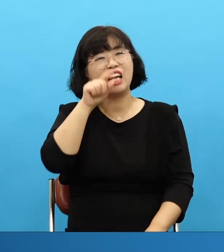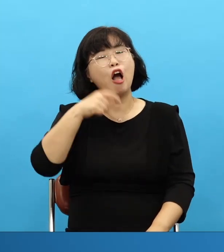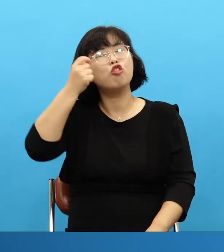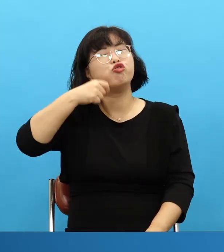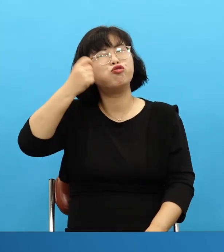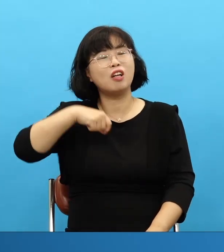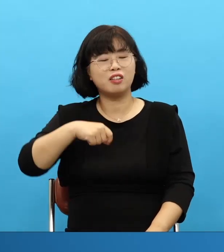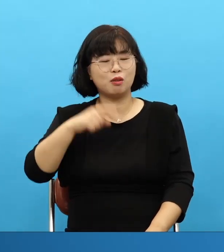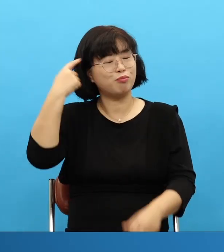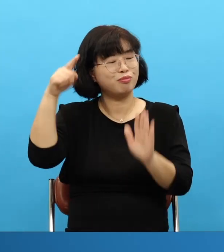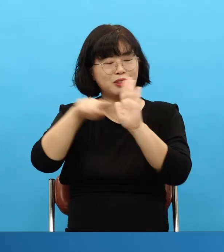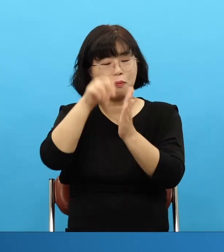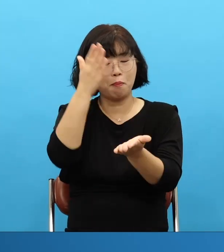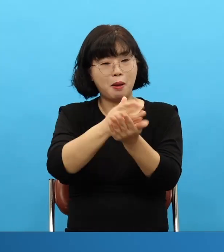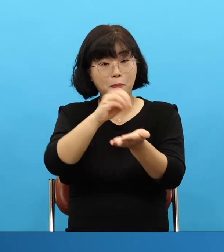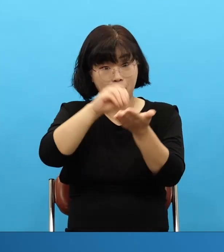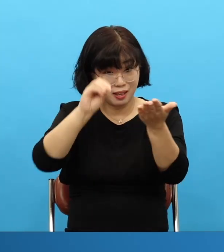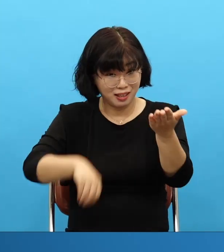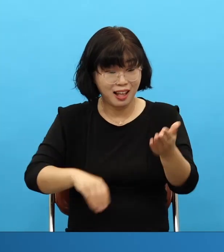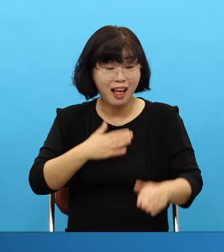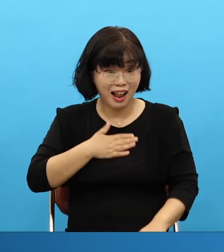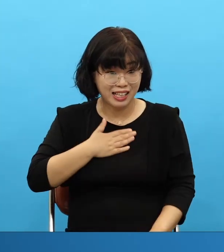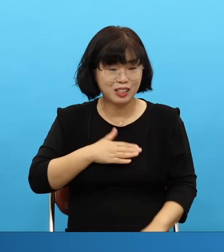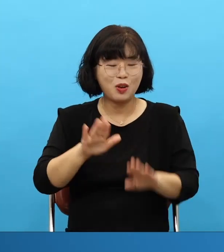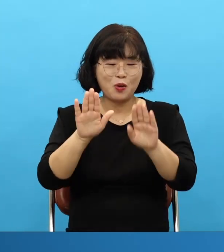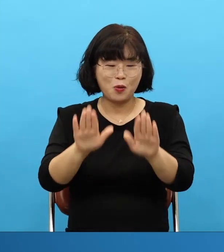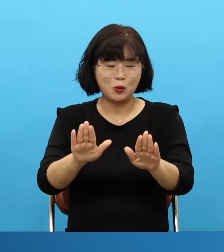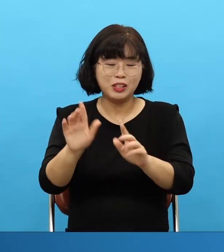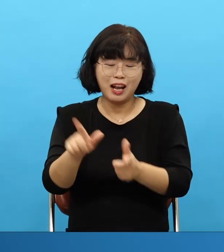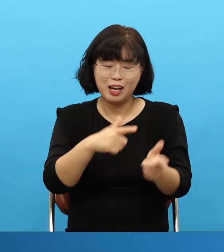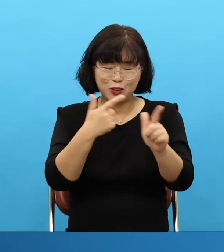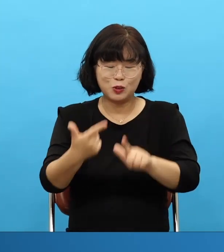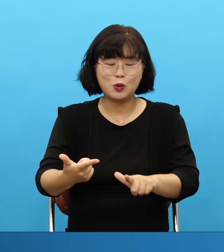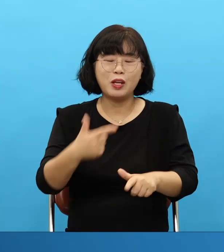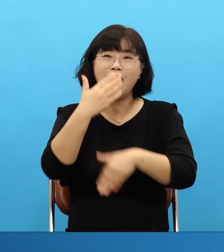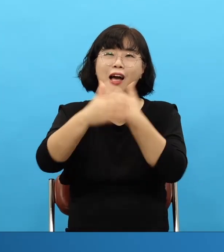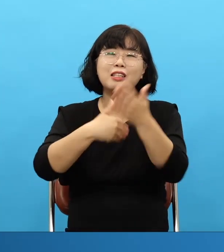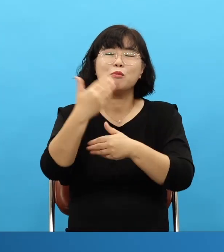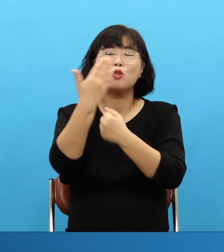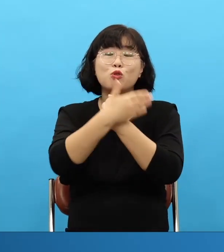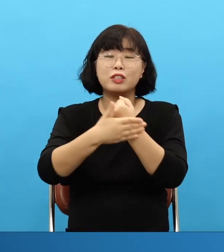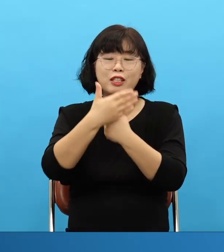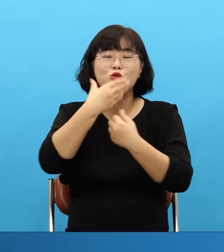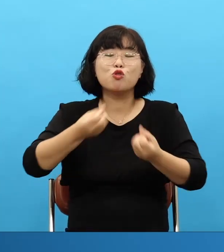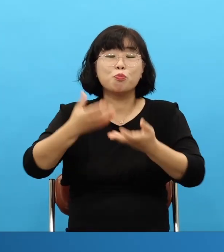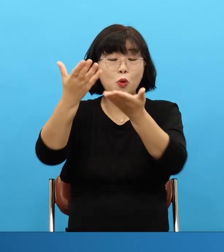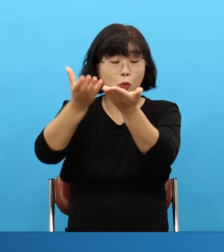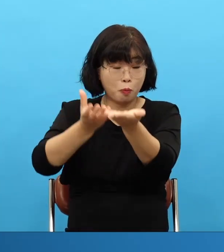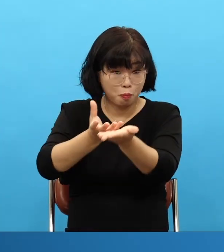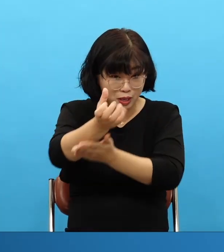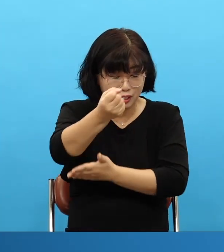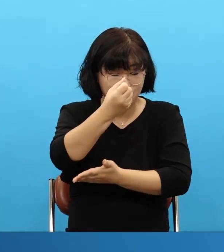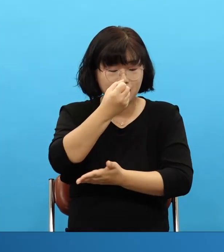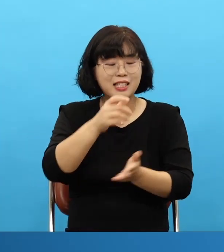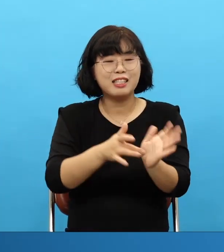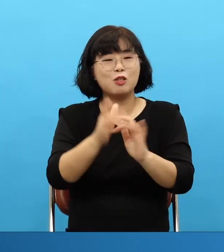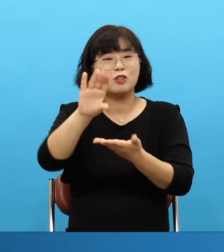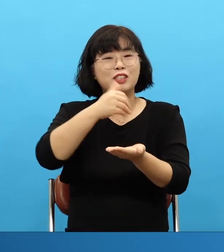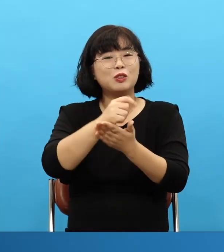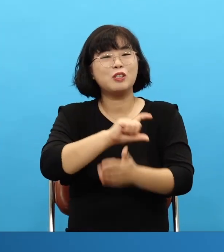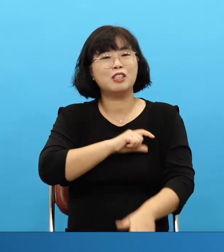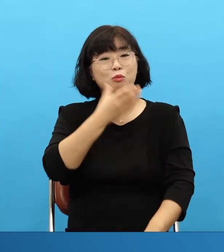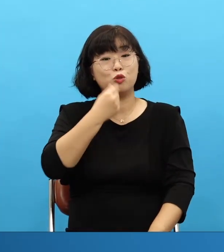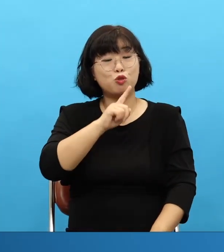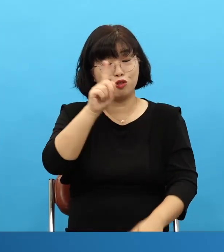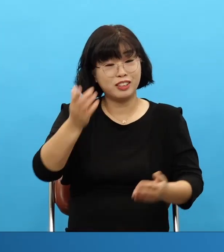받는 날이 되기를 예수 그리스도 이름으로 축복합니다. I bless your name, Lord Jesus Christ, that even today you may be able to receive the great blessings of